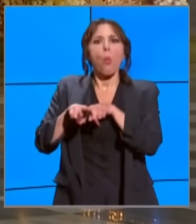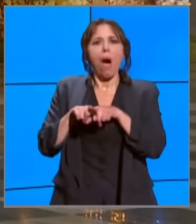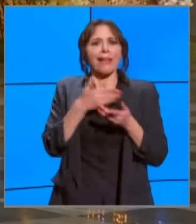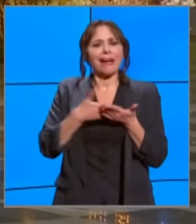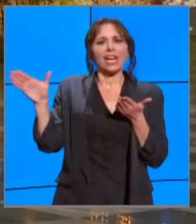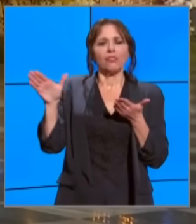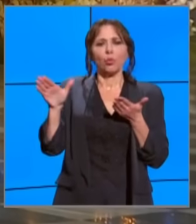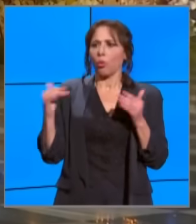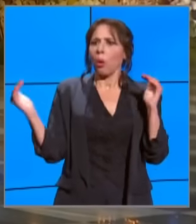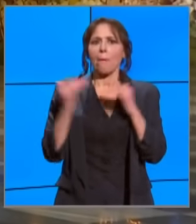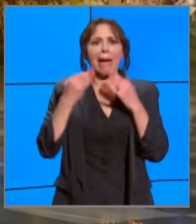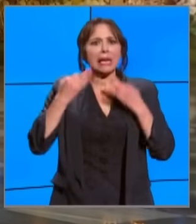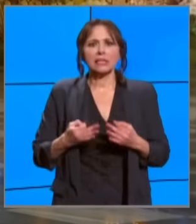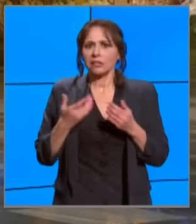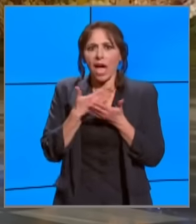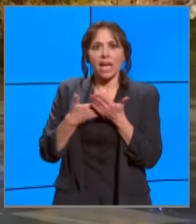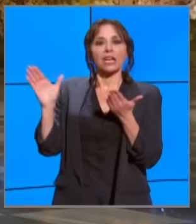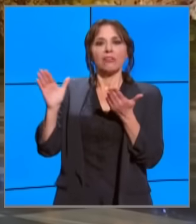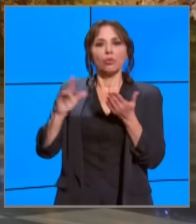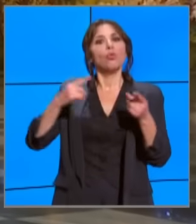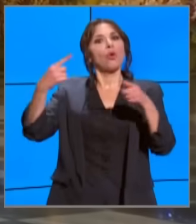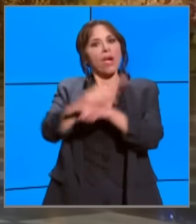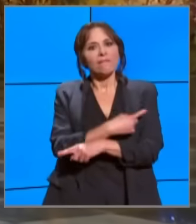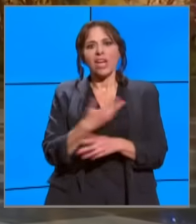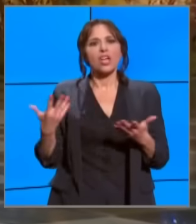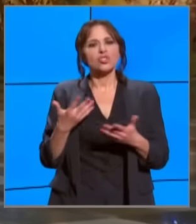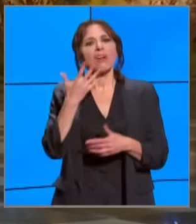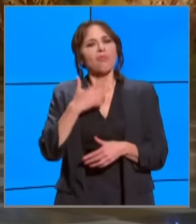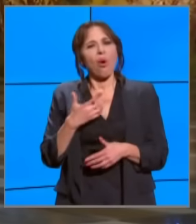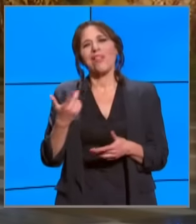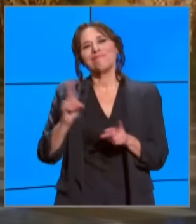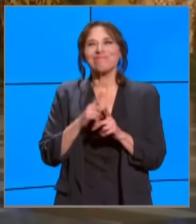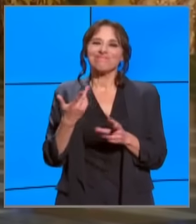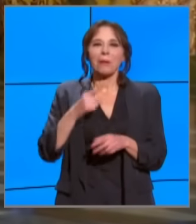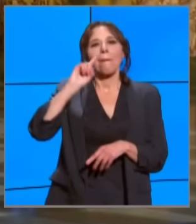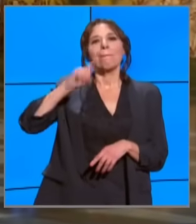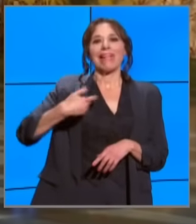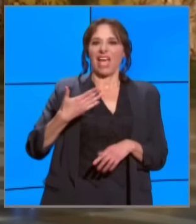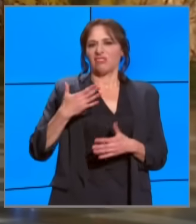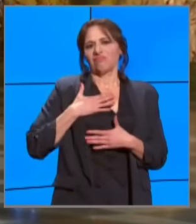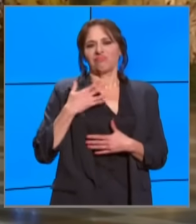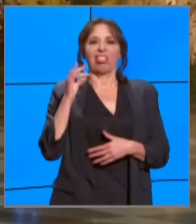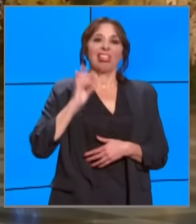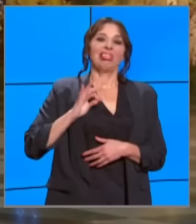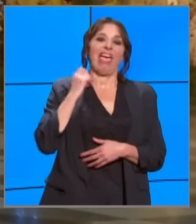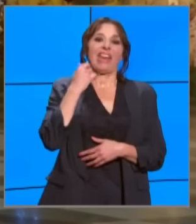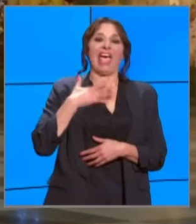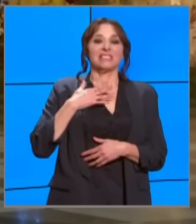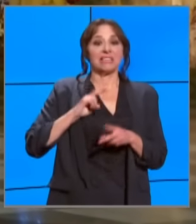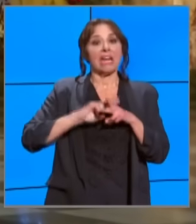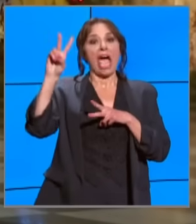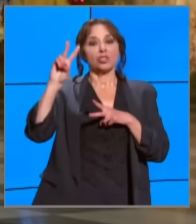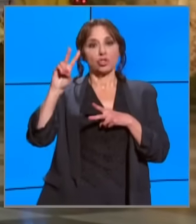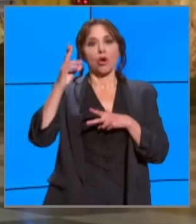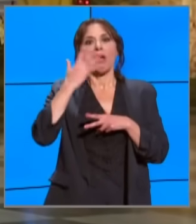dotati di pare dignità per affermare invece con il pretesto del proprio interesse Nazionale un principio